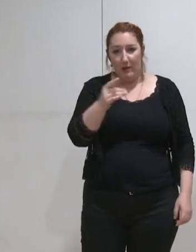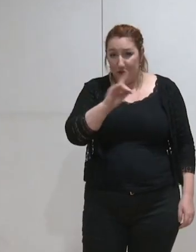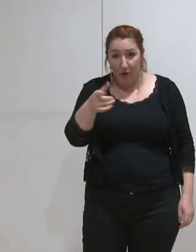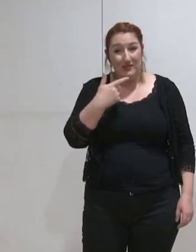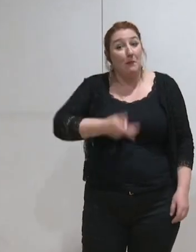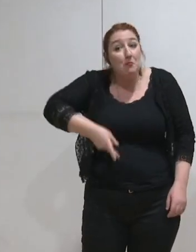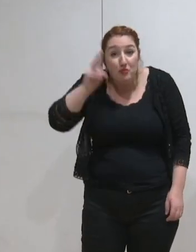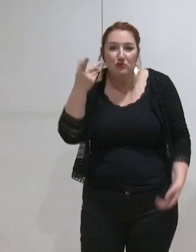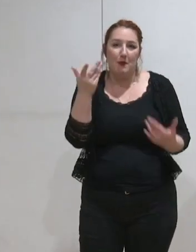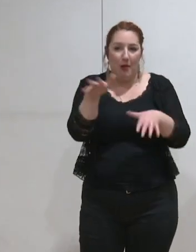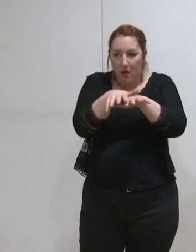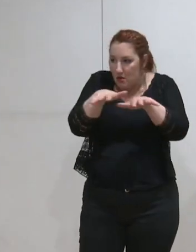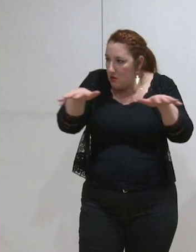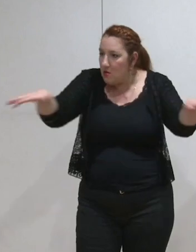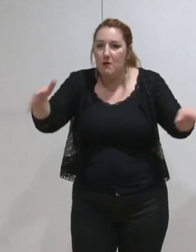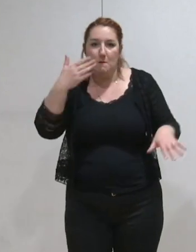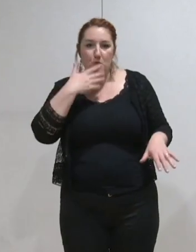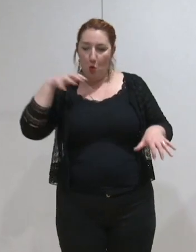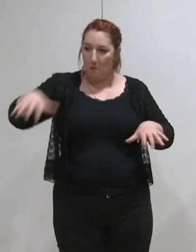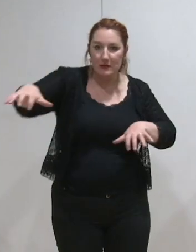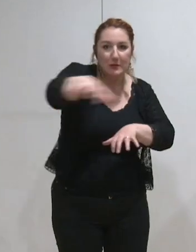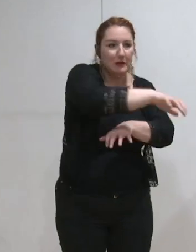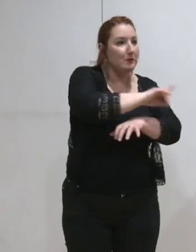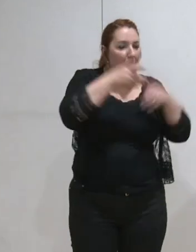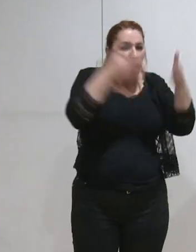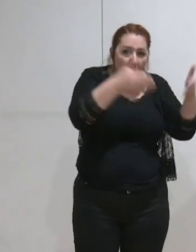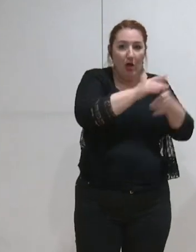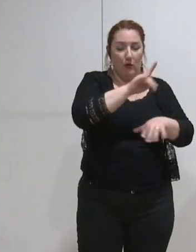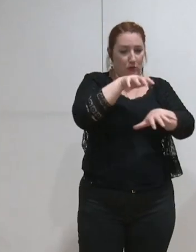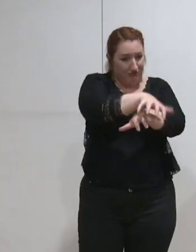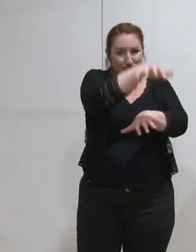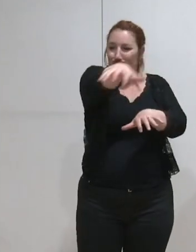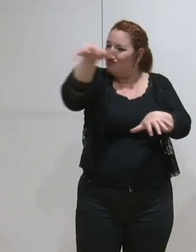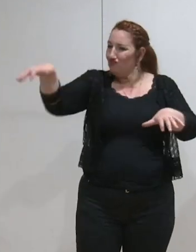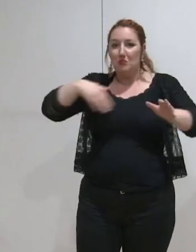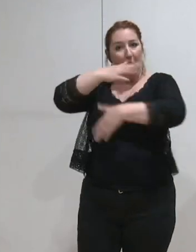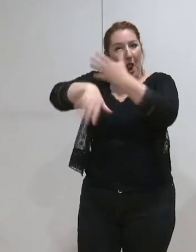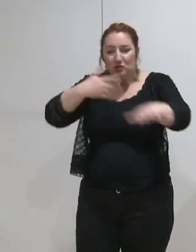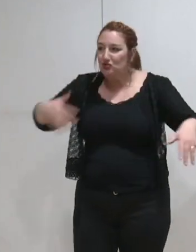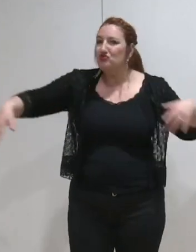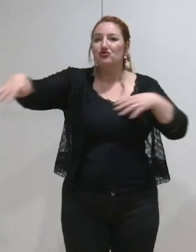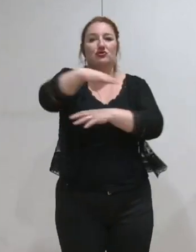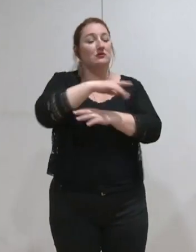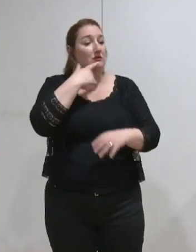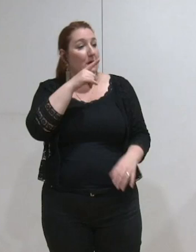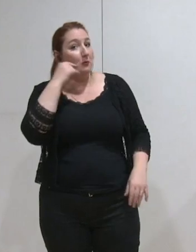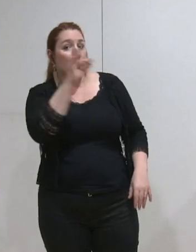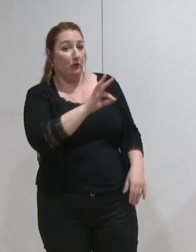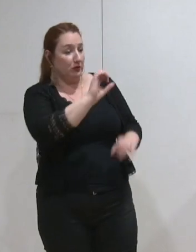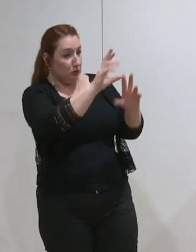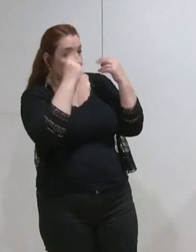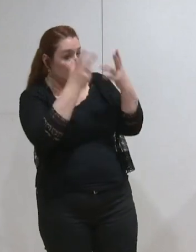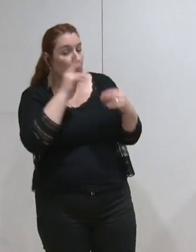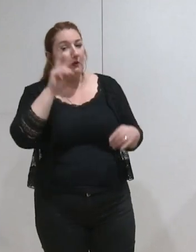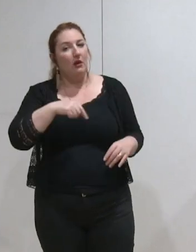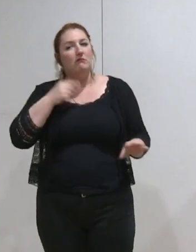l'agglomération et de ce point de vue les orientations que Vincent fristau vient de rappeler évidemment nous conforte à la fois dans la vision que nous avons de